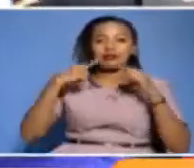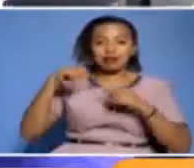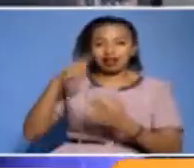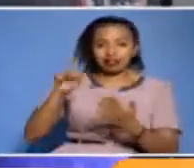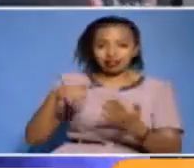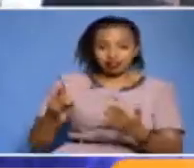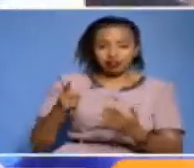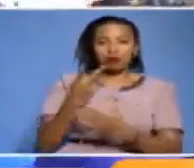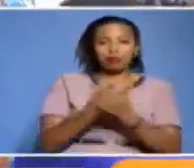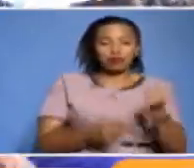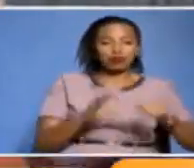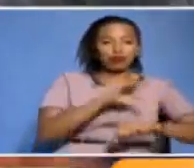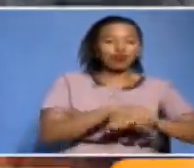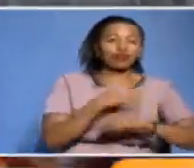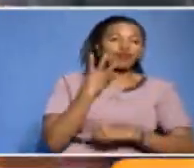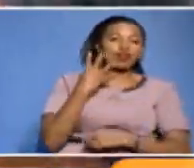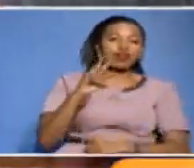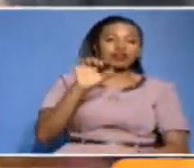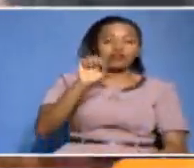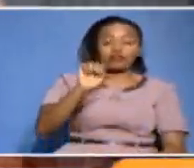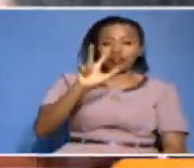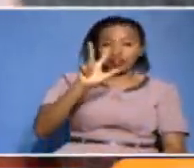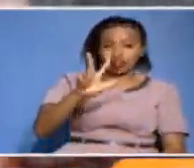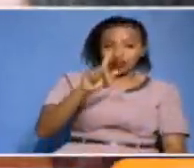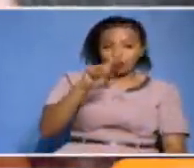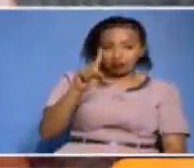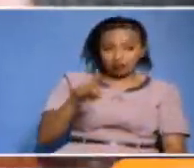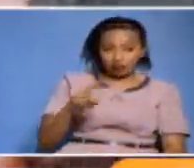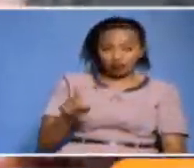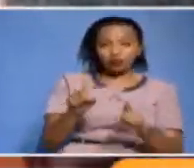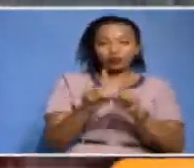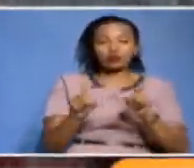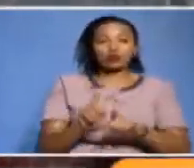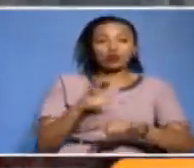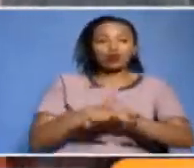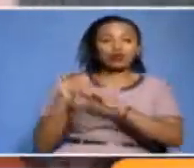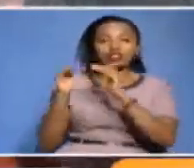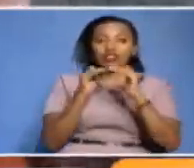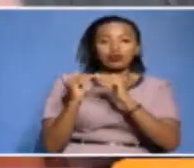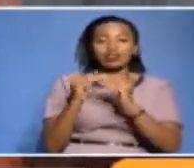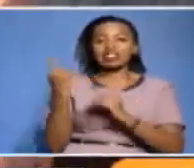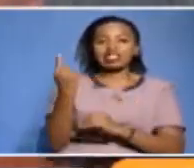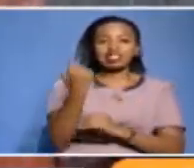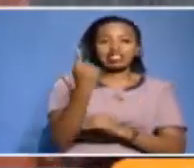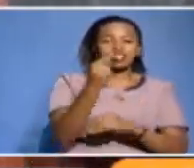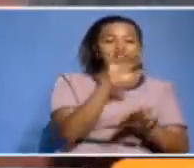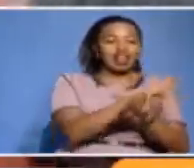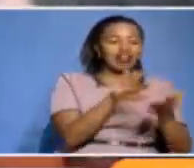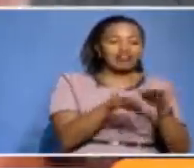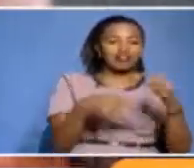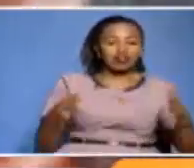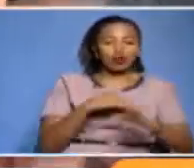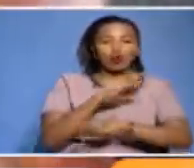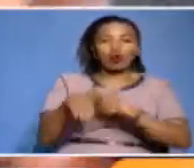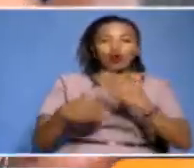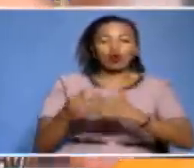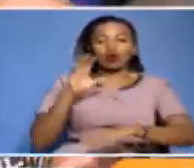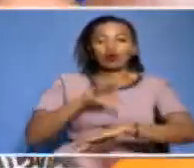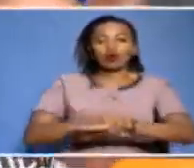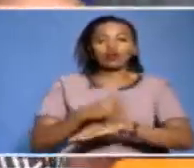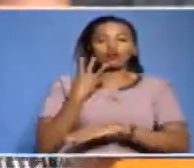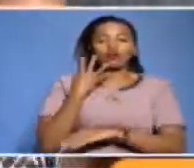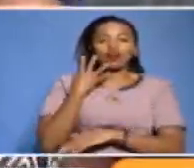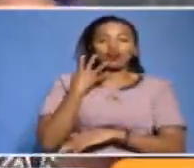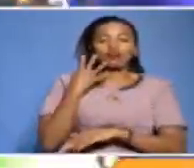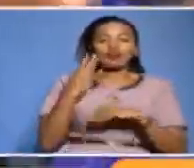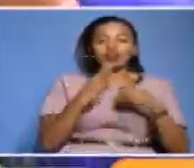yaani 453, pia walipata alama sawa katika kila somo. Wote walipata 99% katika somo